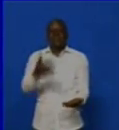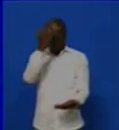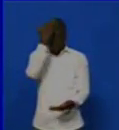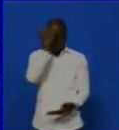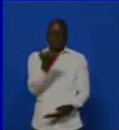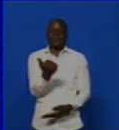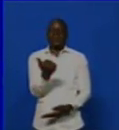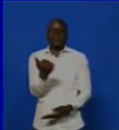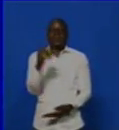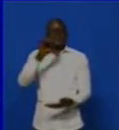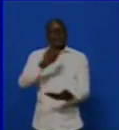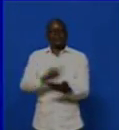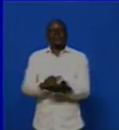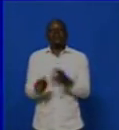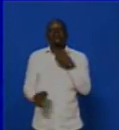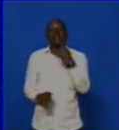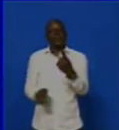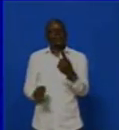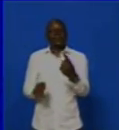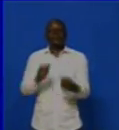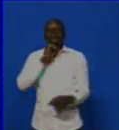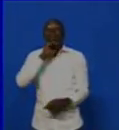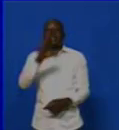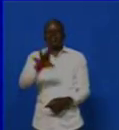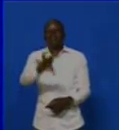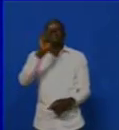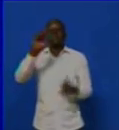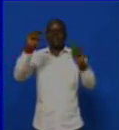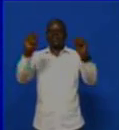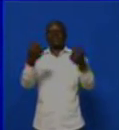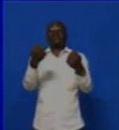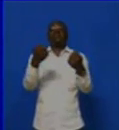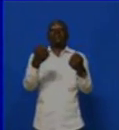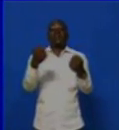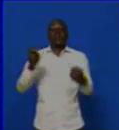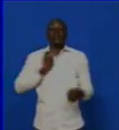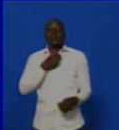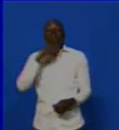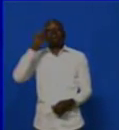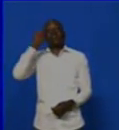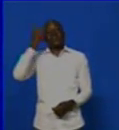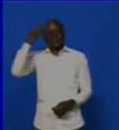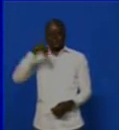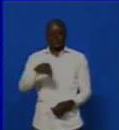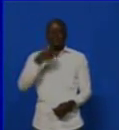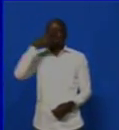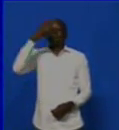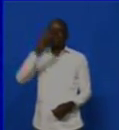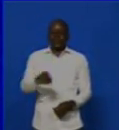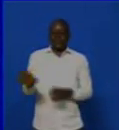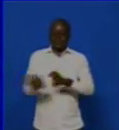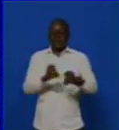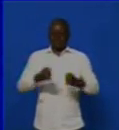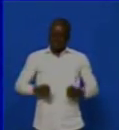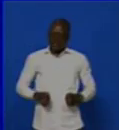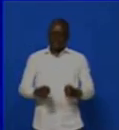et ce n'est pas, j'allais dire, un hasard qu'on ait choisi ce thème-là. Nous pensons qu'il faut encore faire beaucoup d'efforts. Et